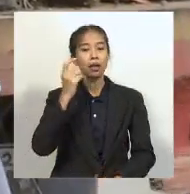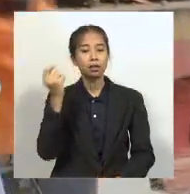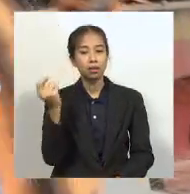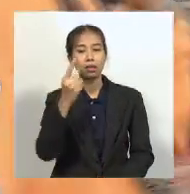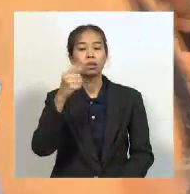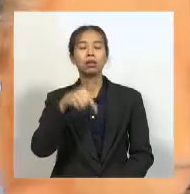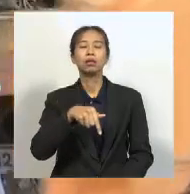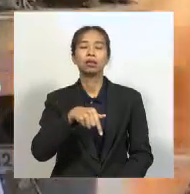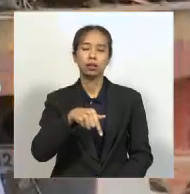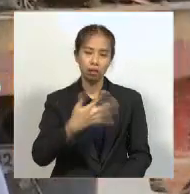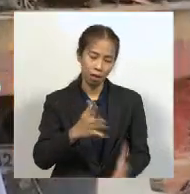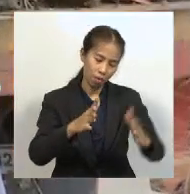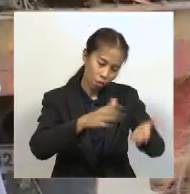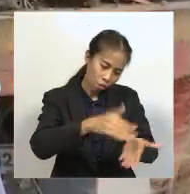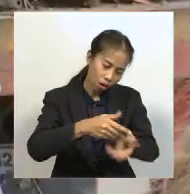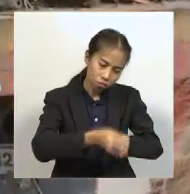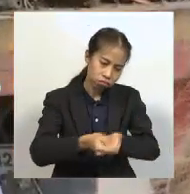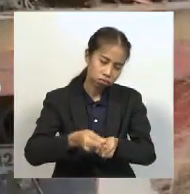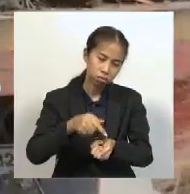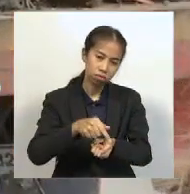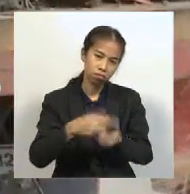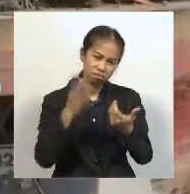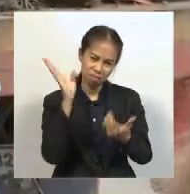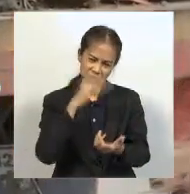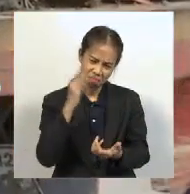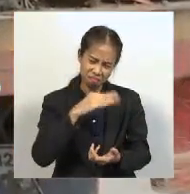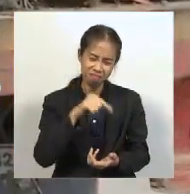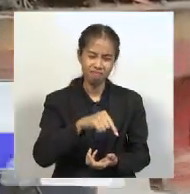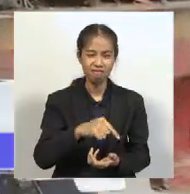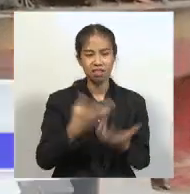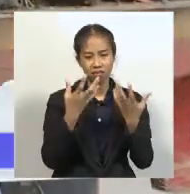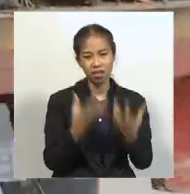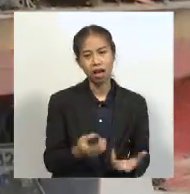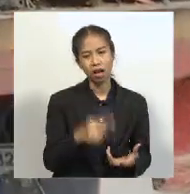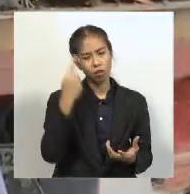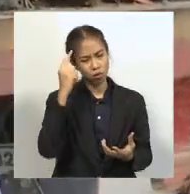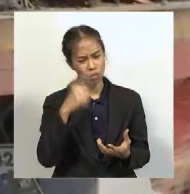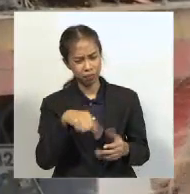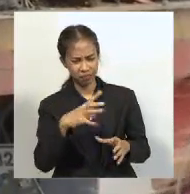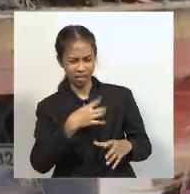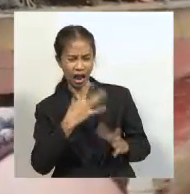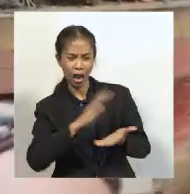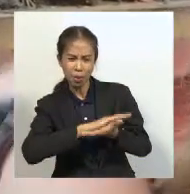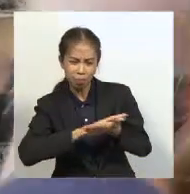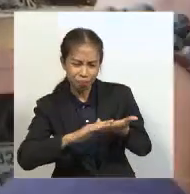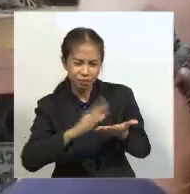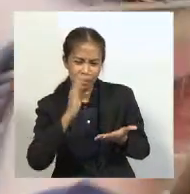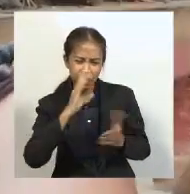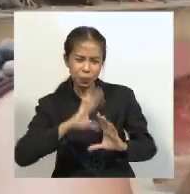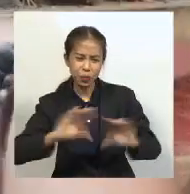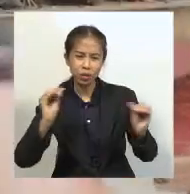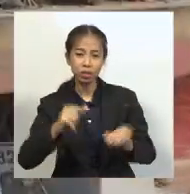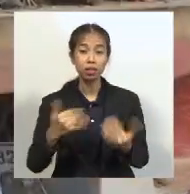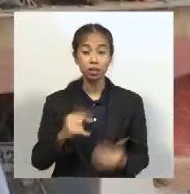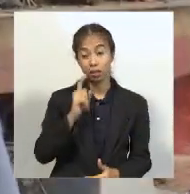านพักตีหนึ่งเพราะว่ามันเหม็นไม่รู้ว่ามันจะสะอาดตอนไหนกิน ดีก็มีเหมือนจิตอาสามีท